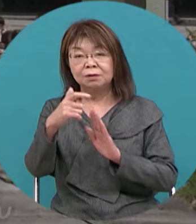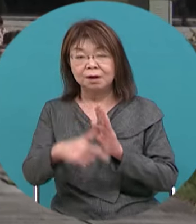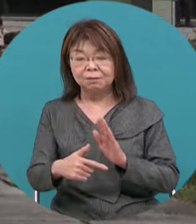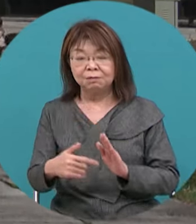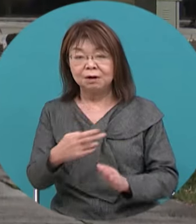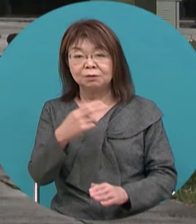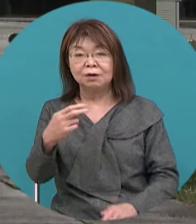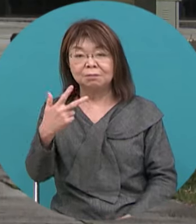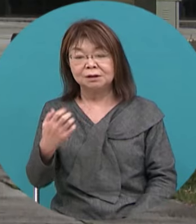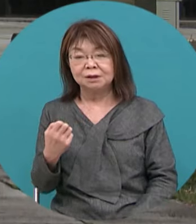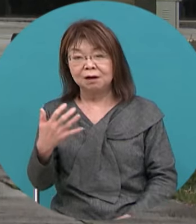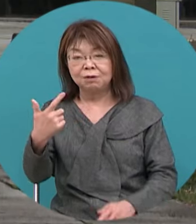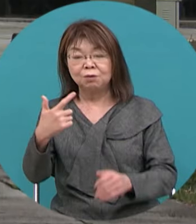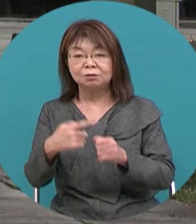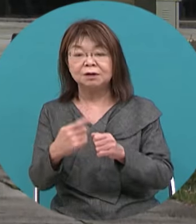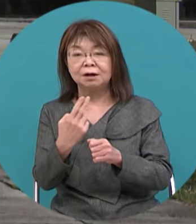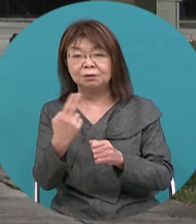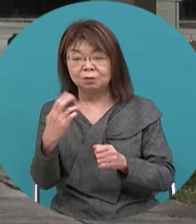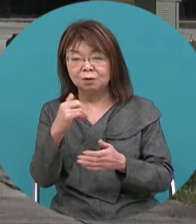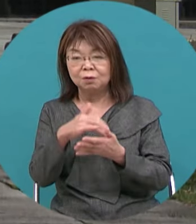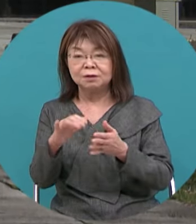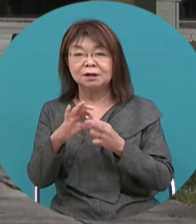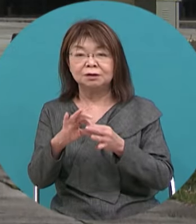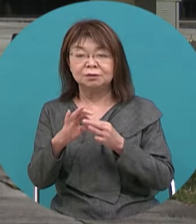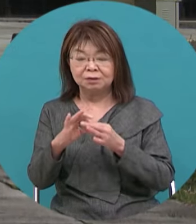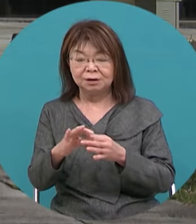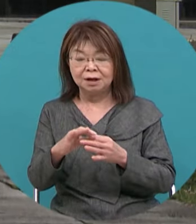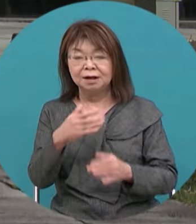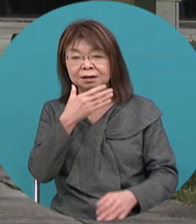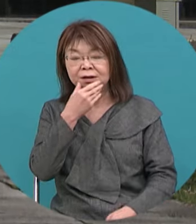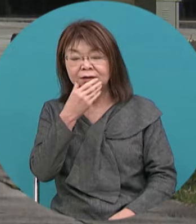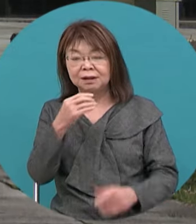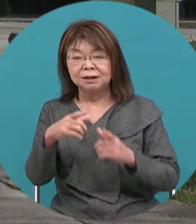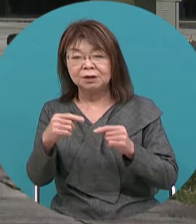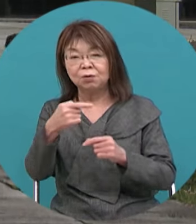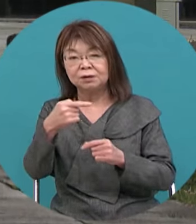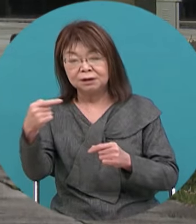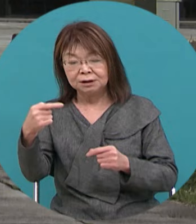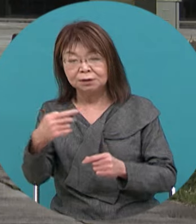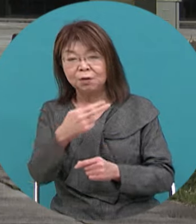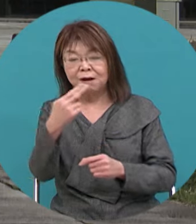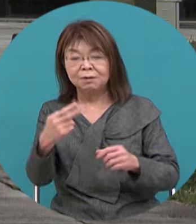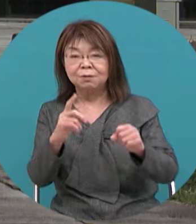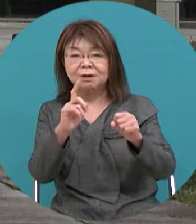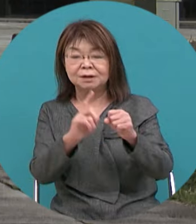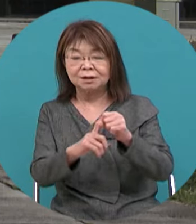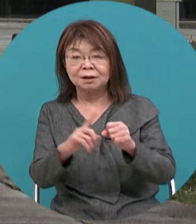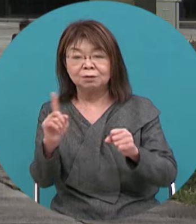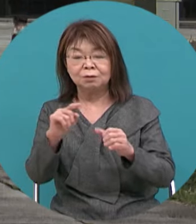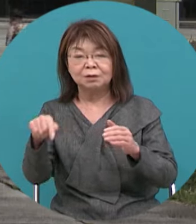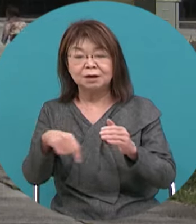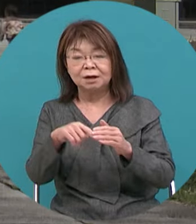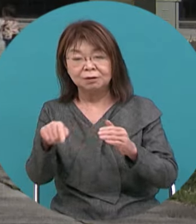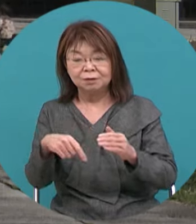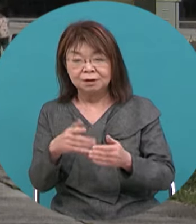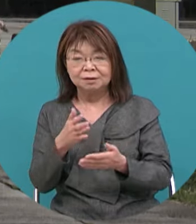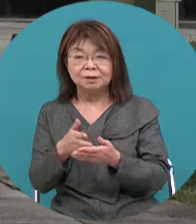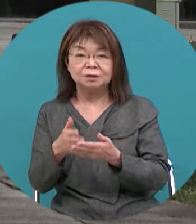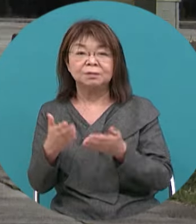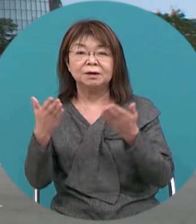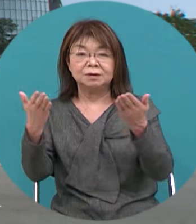について、幸せ日本一富山を目指してどのような取り組みを行っていくのかお伝えします。